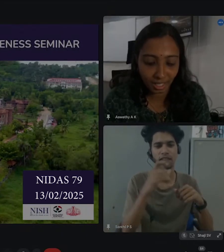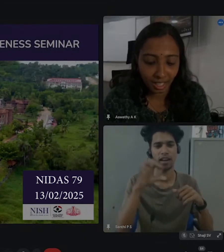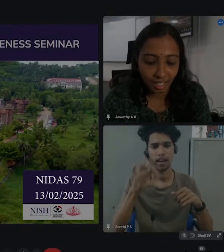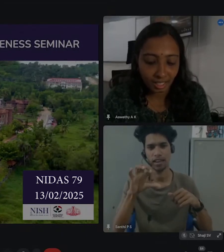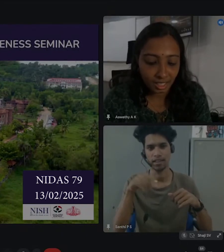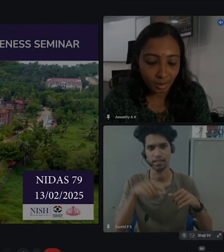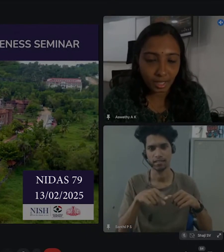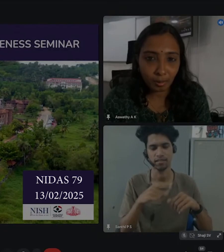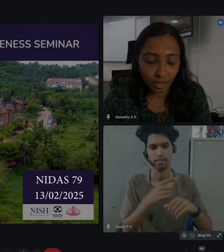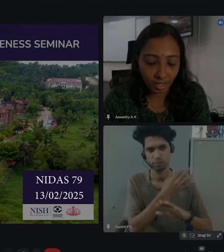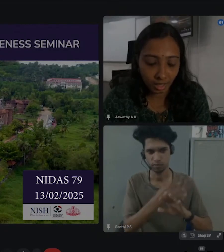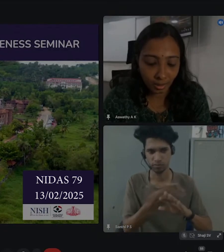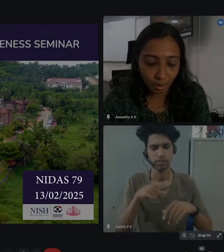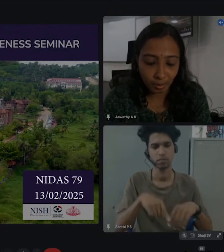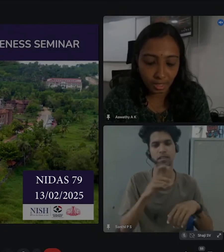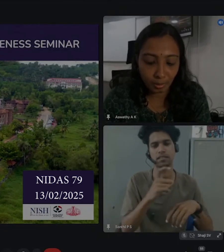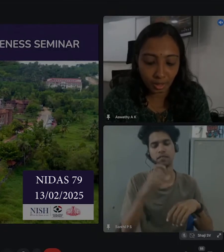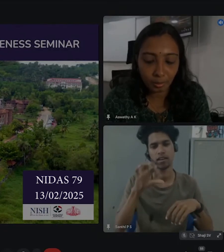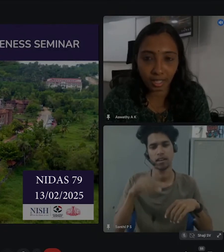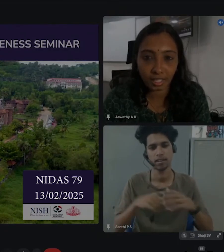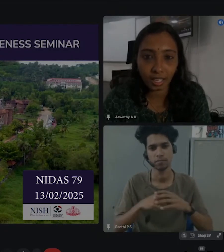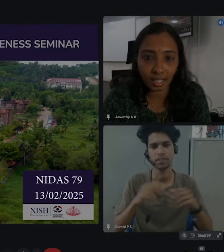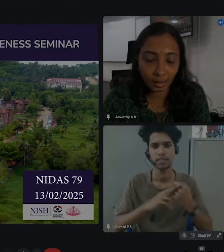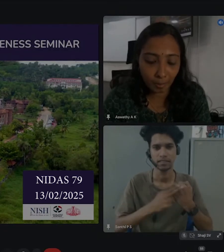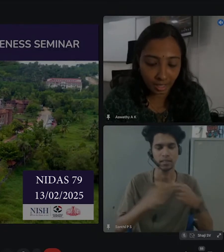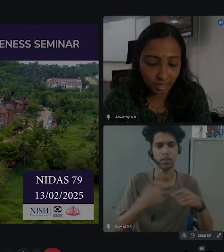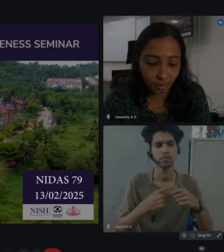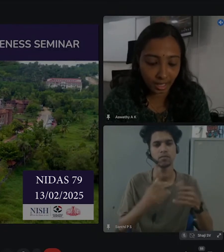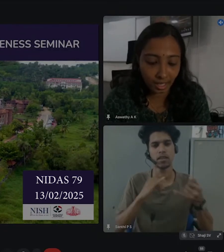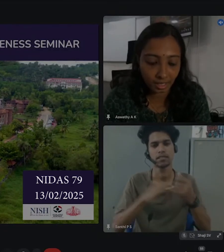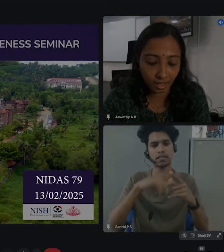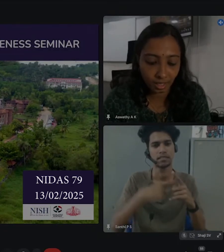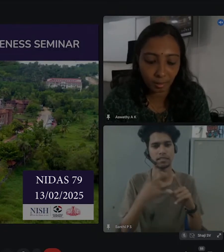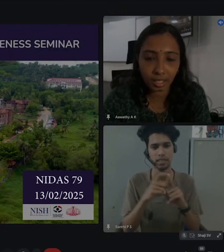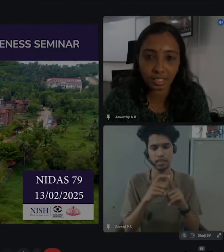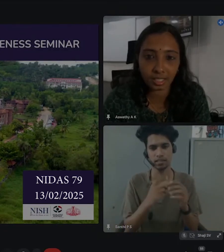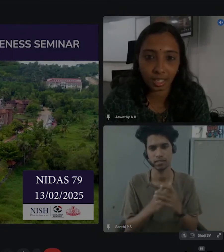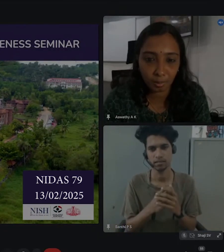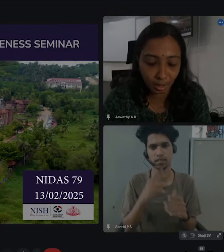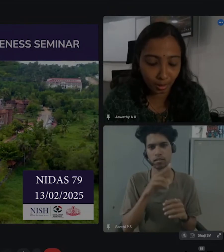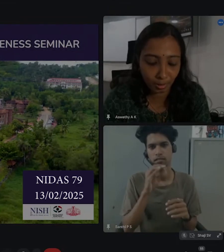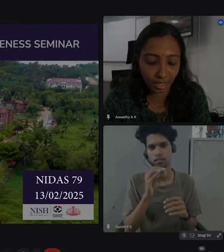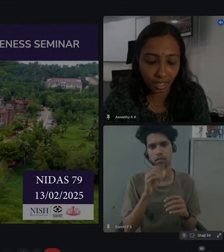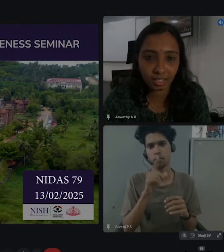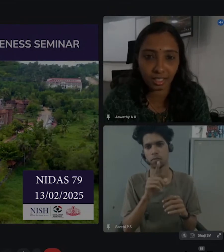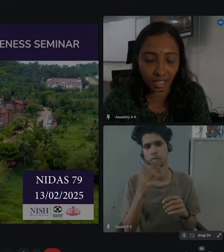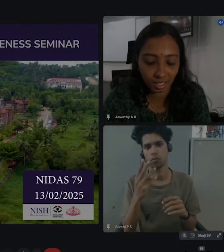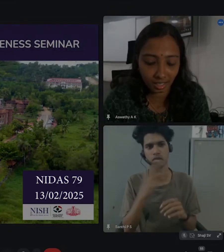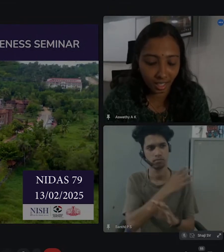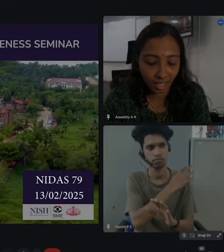സ്വാഗതം. നിഷും സാമൂഹ്യനീതി വകുപ്പും സംയുക്തമായി 2015 മുതൽ നടത്തിവരുന്ന ഭിന്നശേഷി അവബോധ